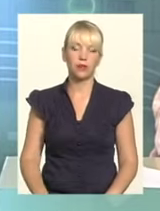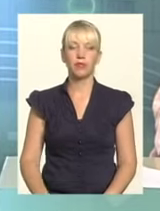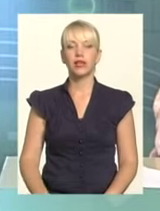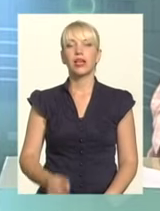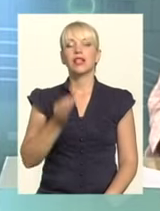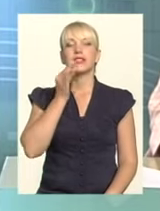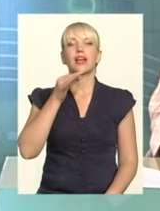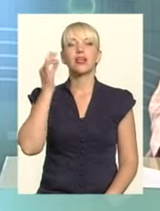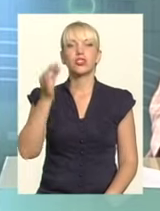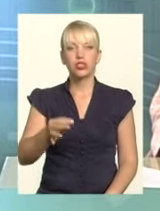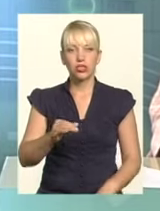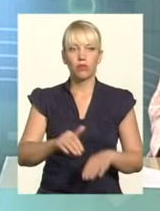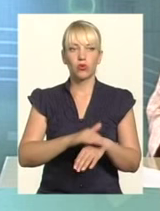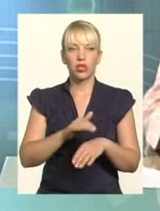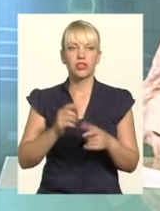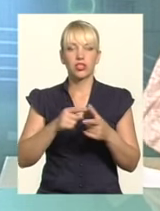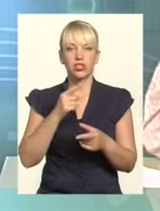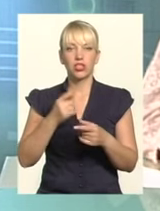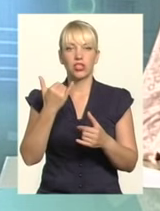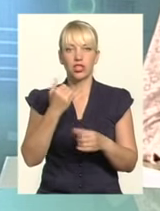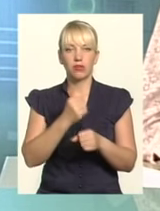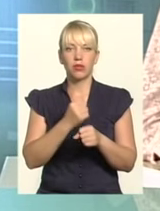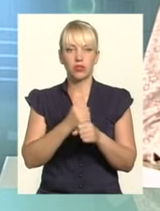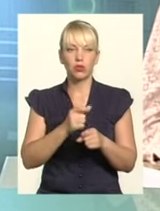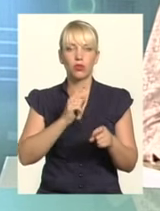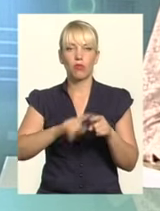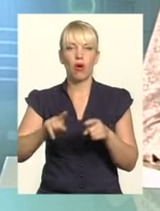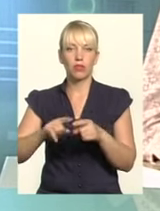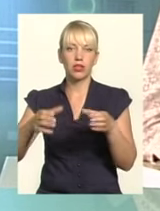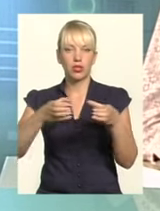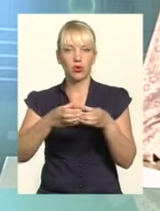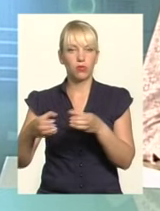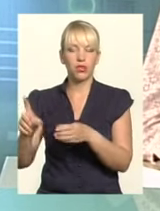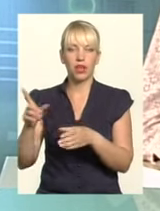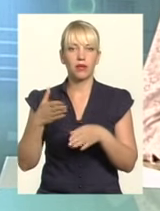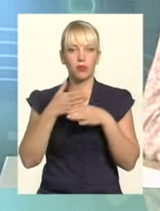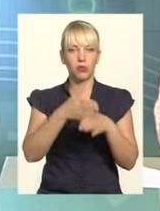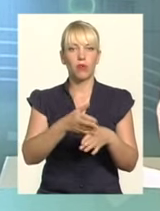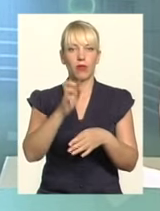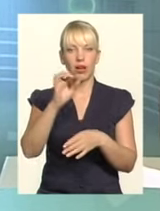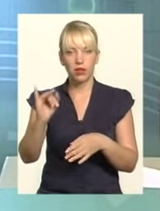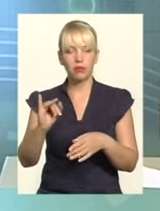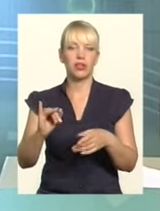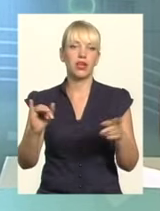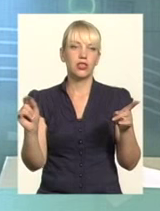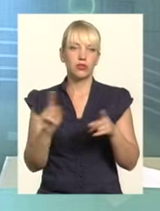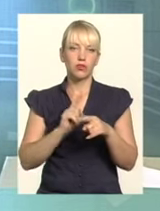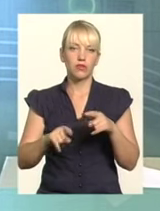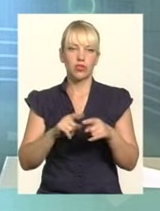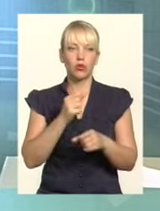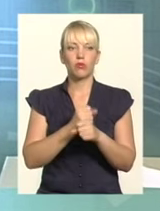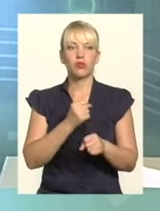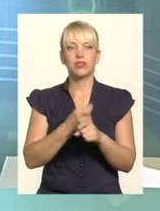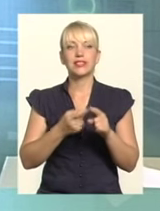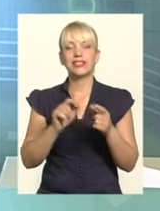ласка, чи нині діють мобільні групи, які б допомагали і швидше опрацьовували